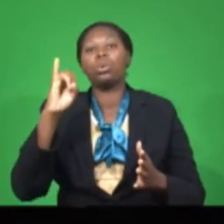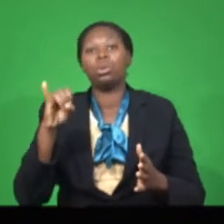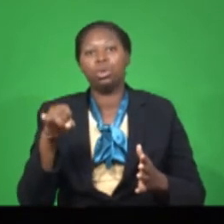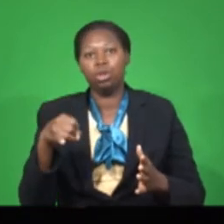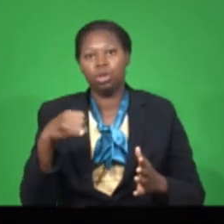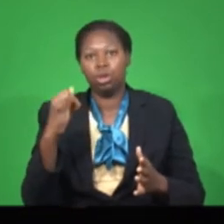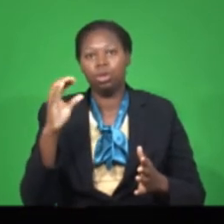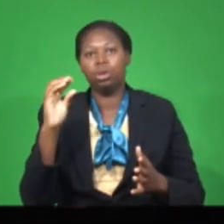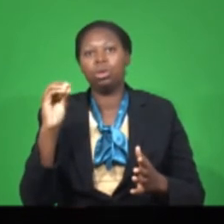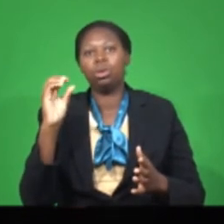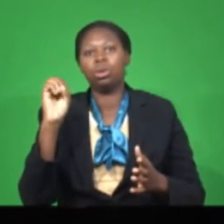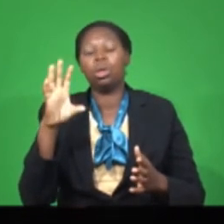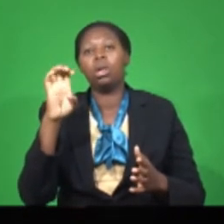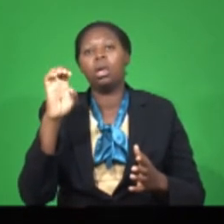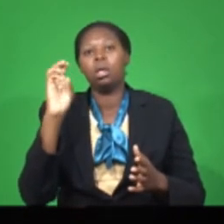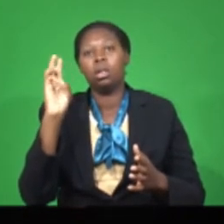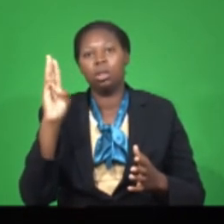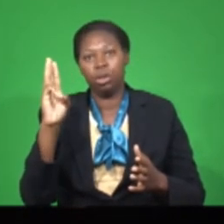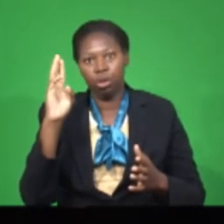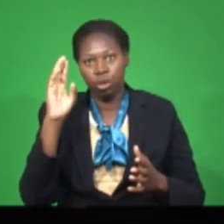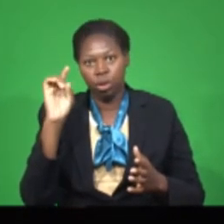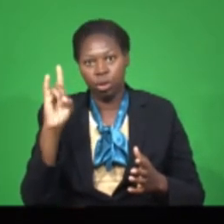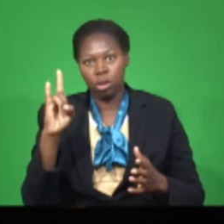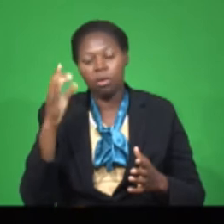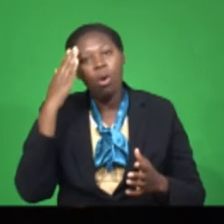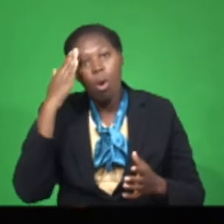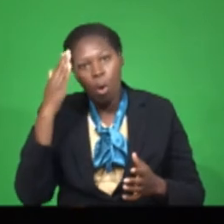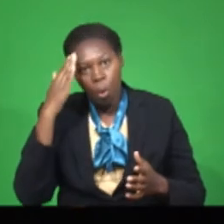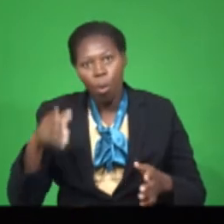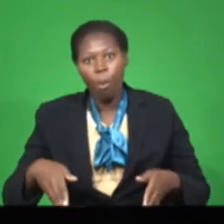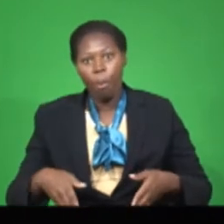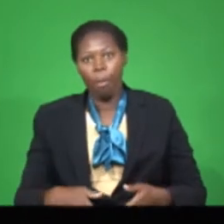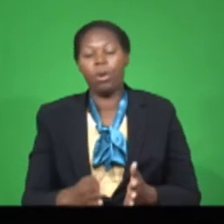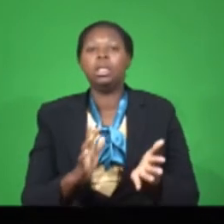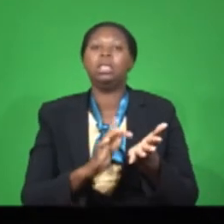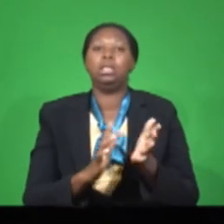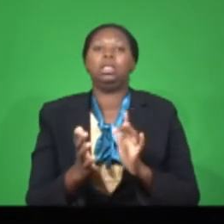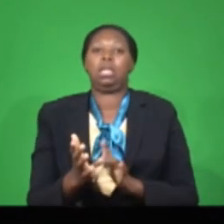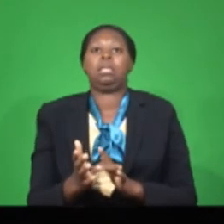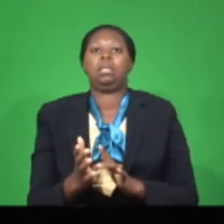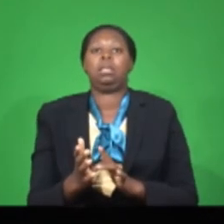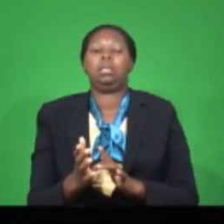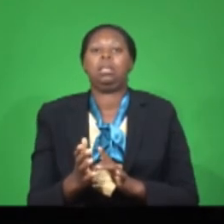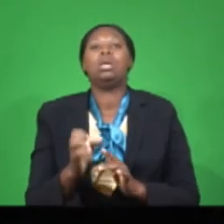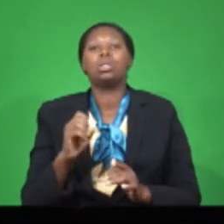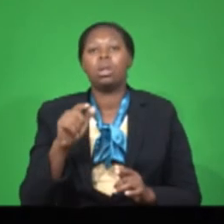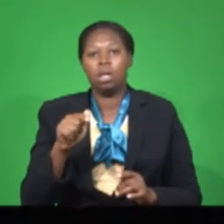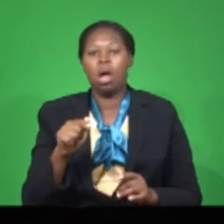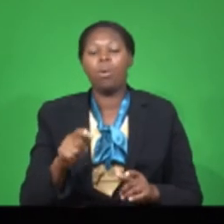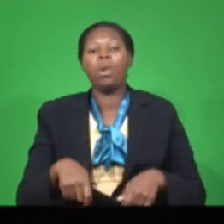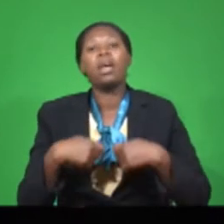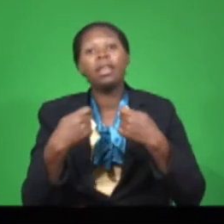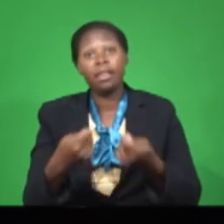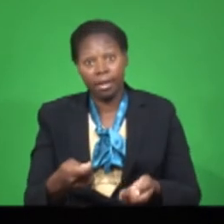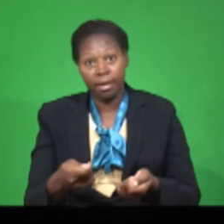I genealogy ya Jesu yatiri kupuwa muchapter iyi. Tiri kupuwa dzinza ra Jesu panyama.